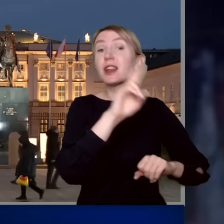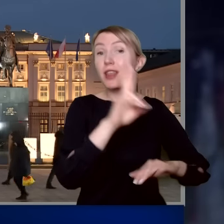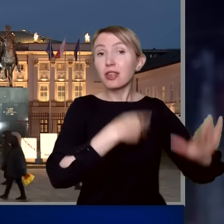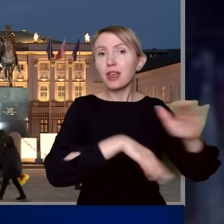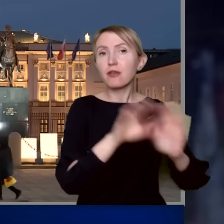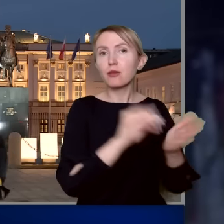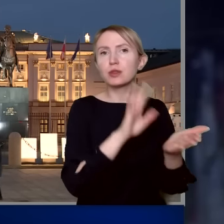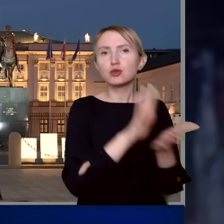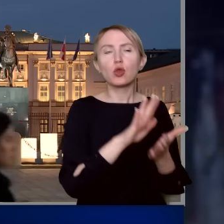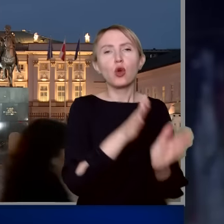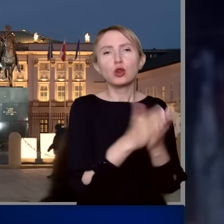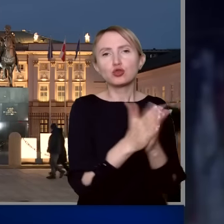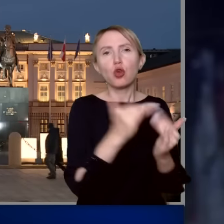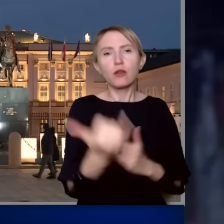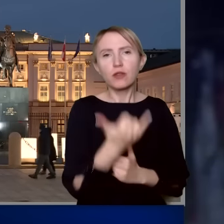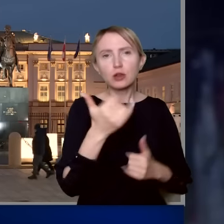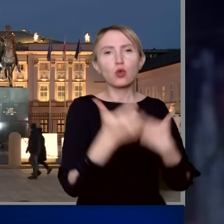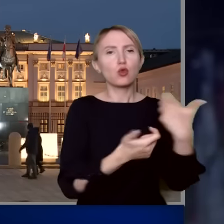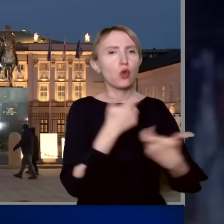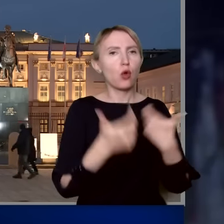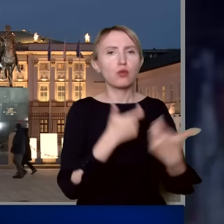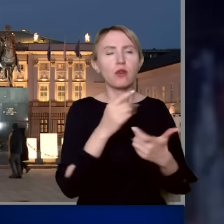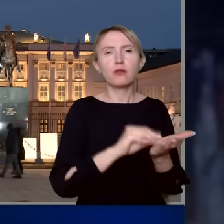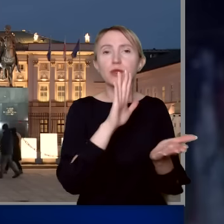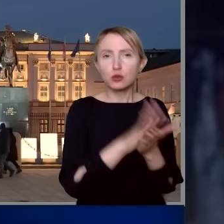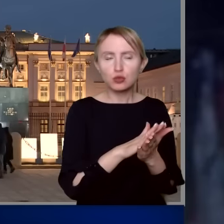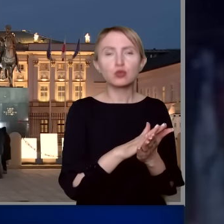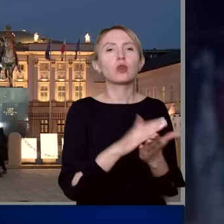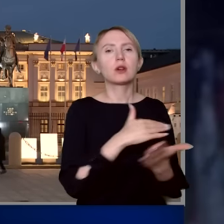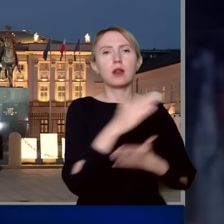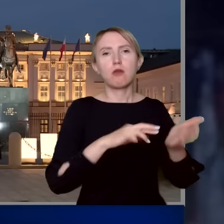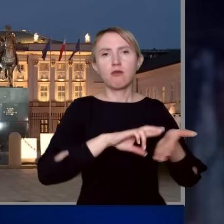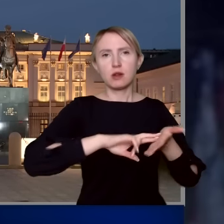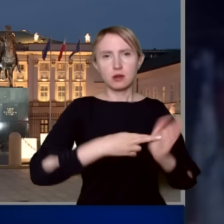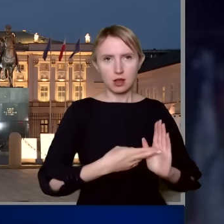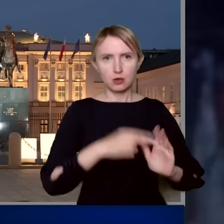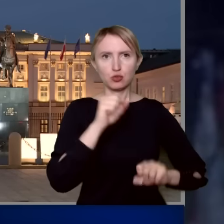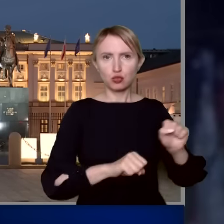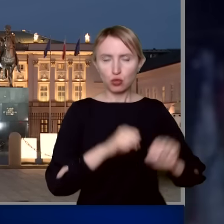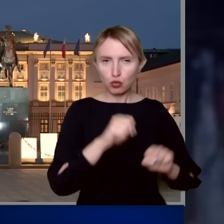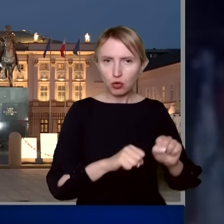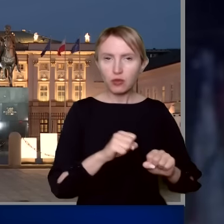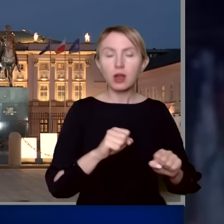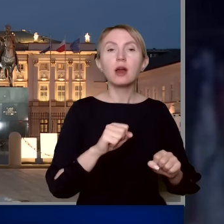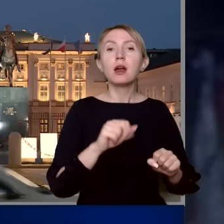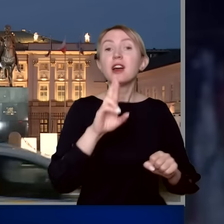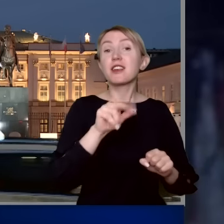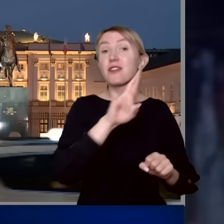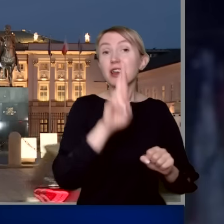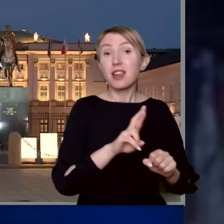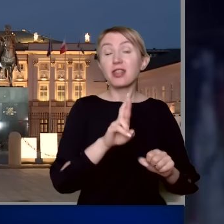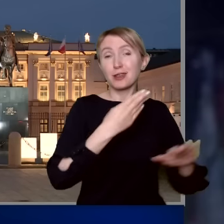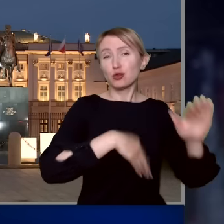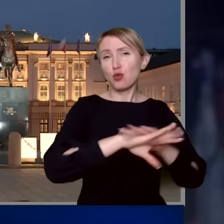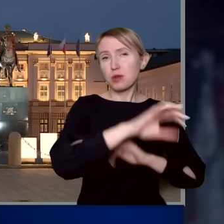ksiąg wieczystych, referendarze dokonują wpisów właśnie do Krajowego Rejestru Sądowego, referendarze mają status równy